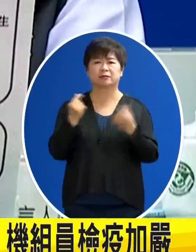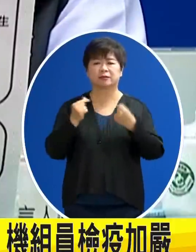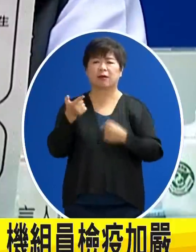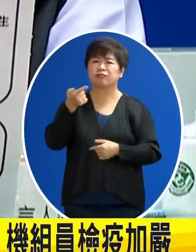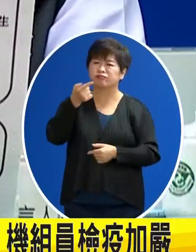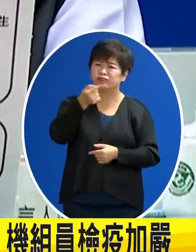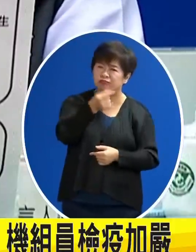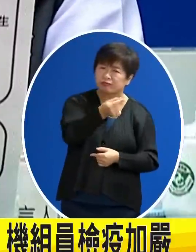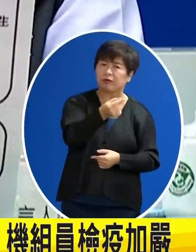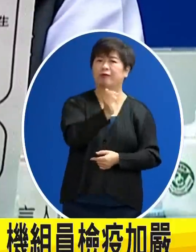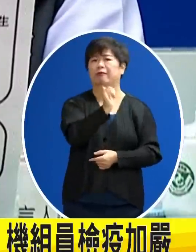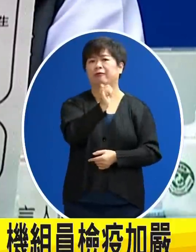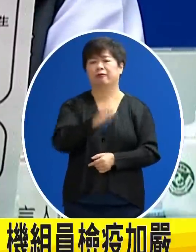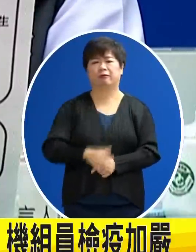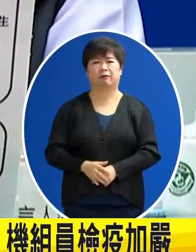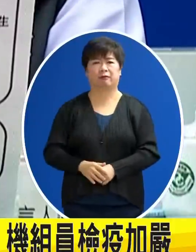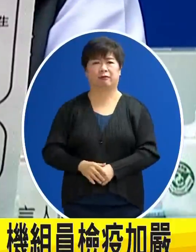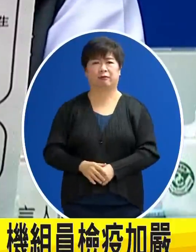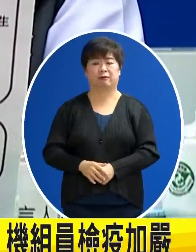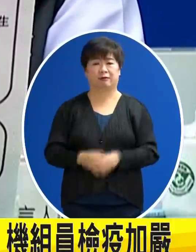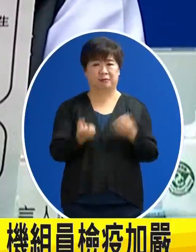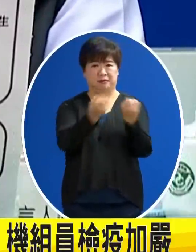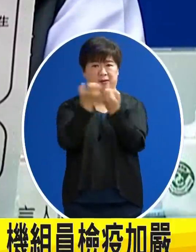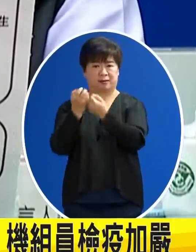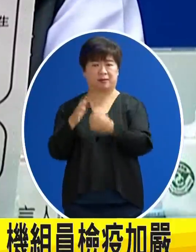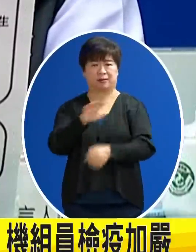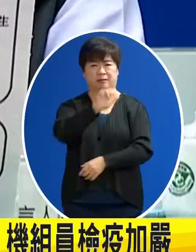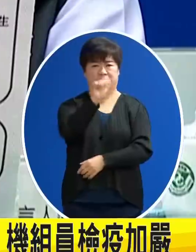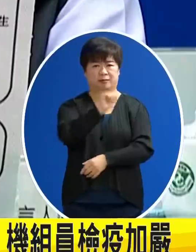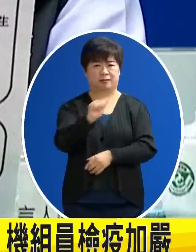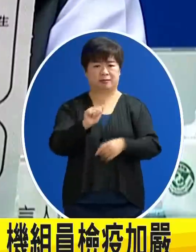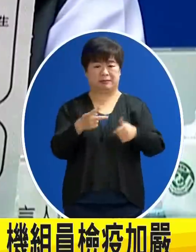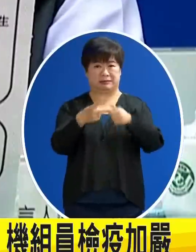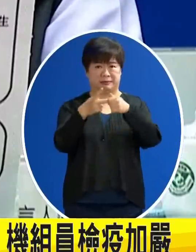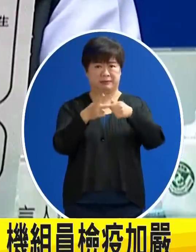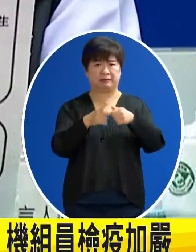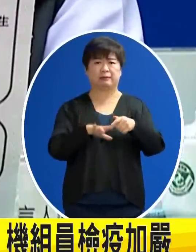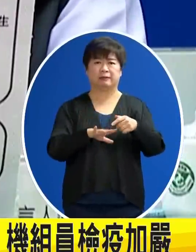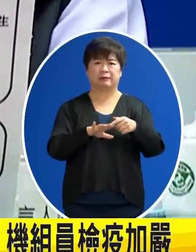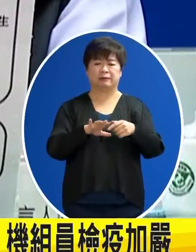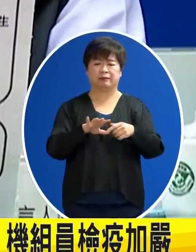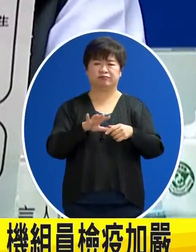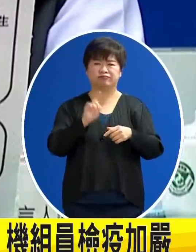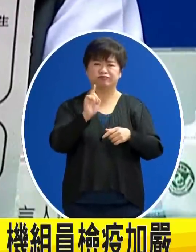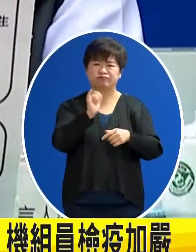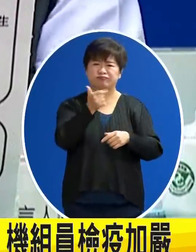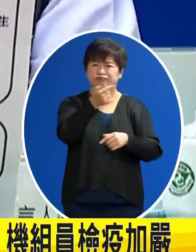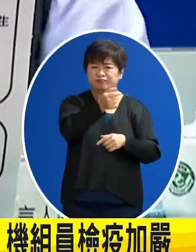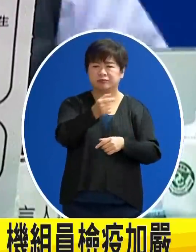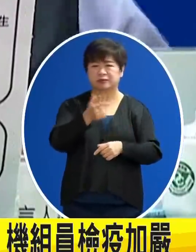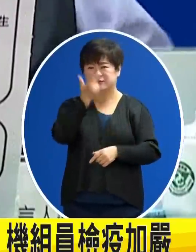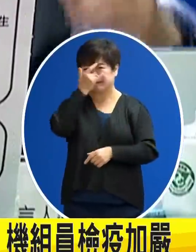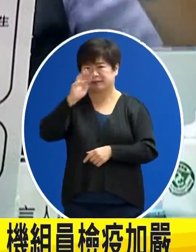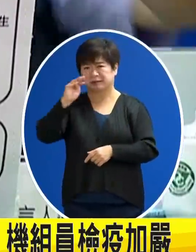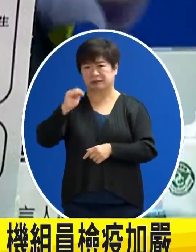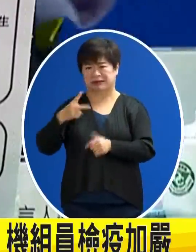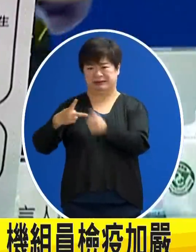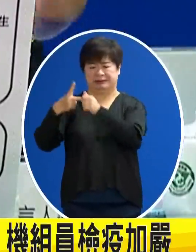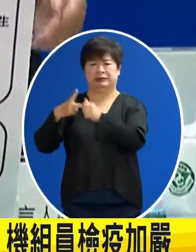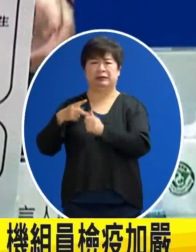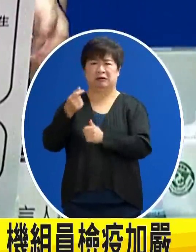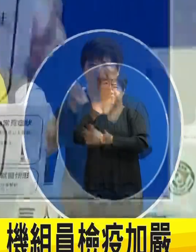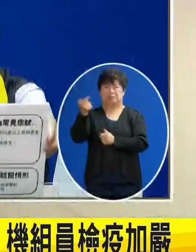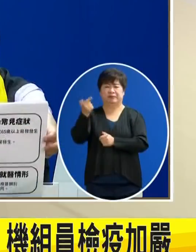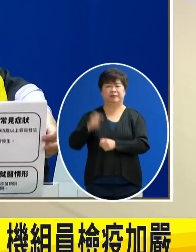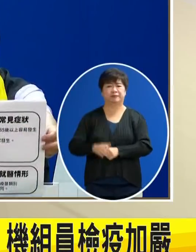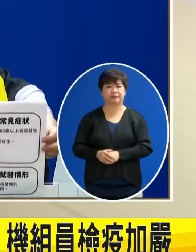缓解啊、哦。那发生比率是 A 类的第二剂低于第一剂，但是 Moderna 第二剂会高于第一剂